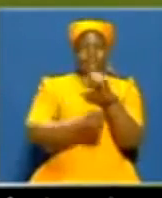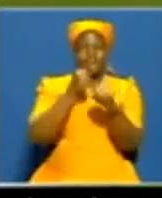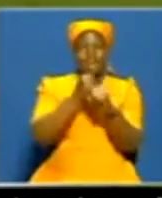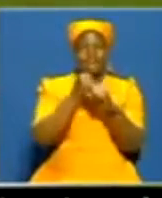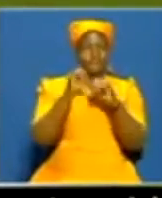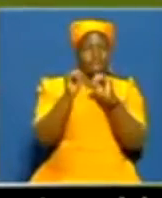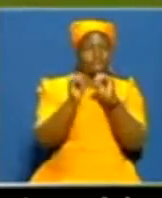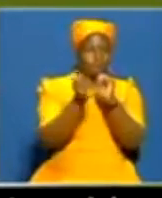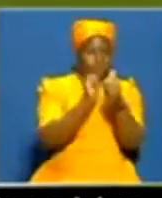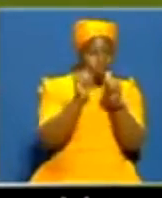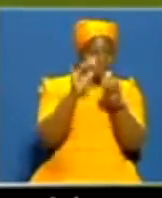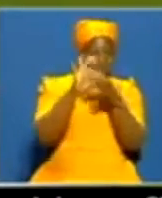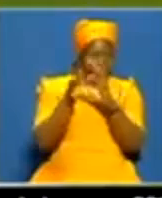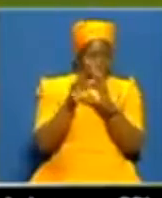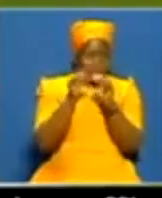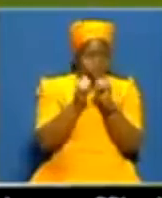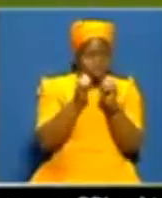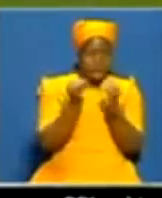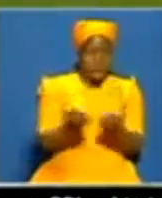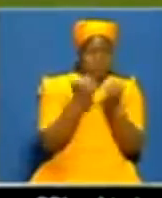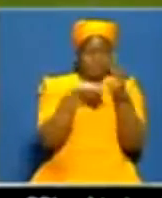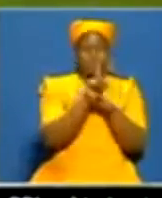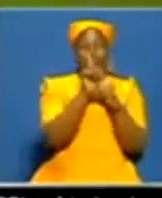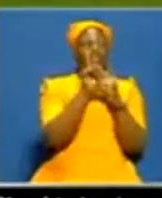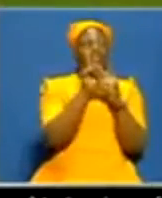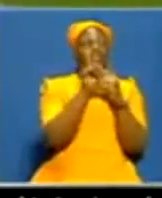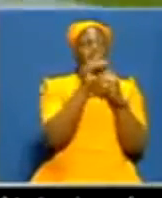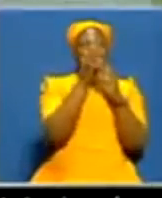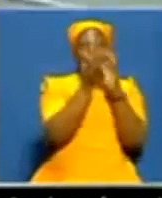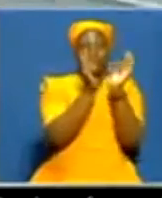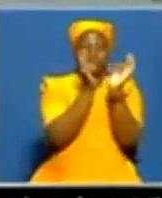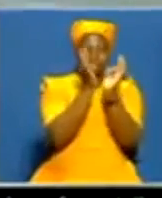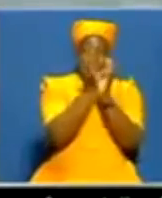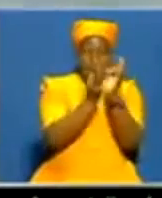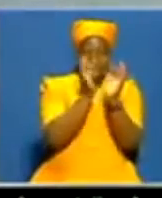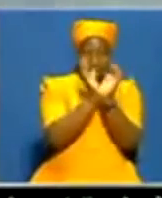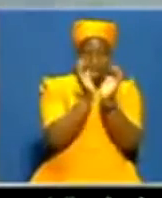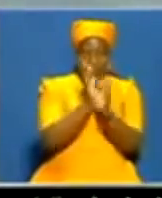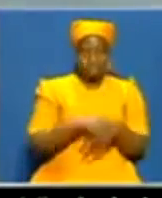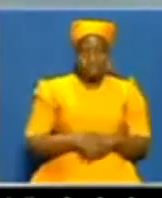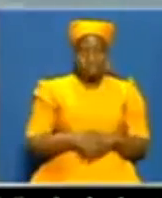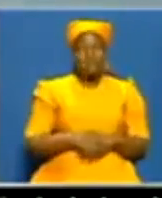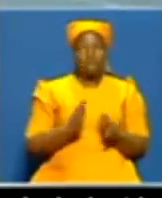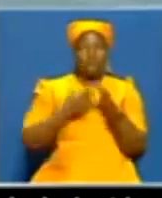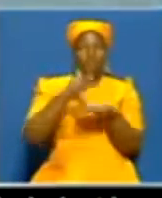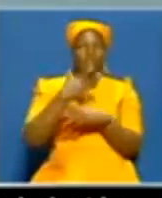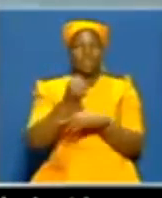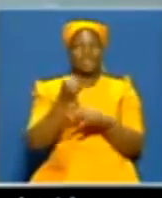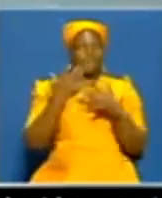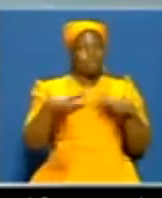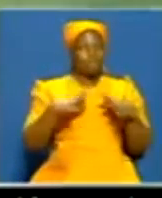22 katika uwanja wa Kasarani. Zaidi ya chipukizi 500 wanawania tiketi 50 zilizotengwa za kujumuishwa kwenye timu ya